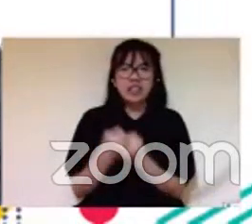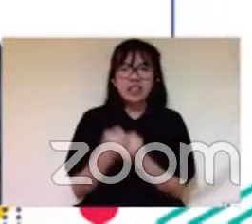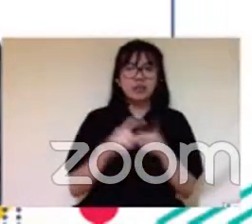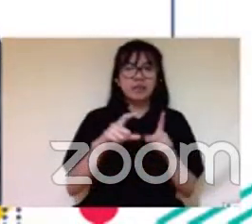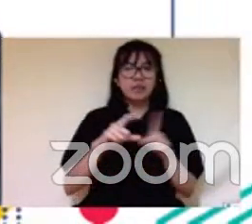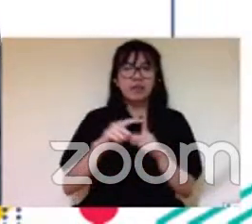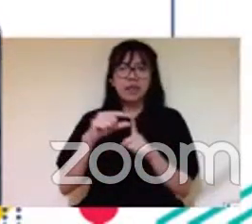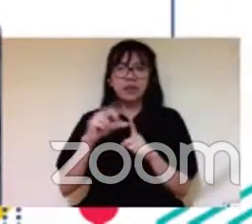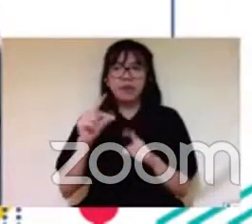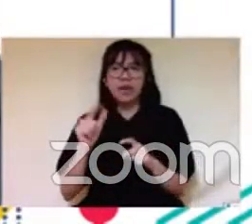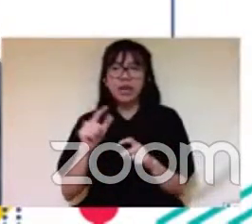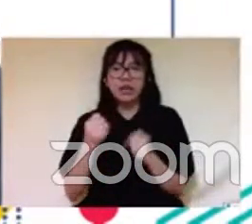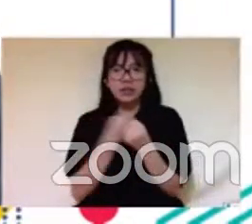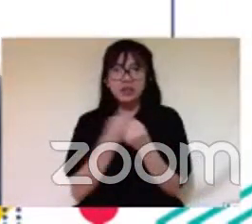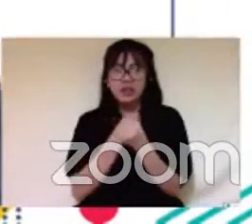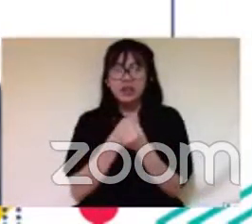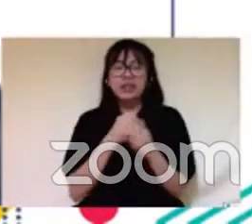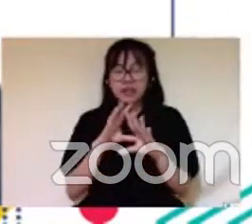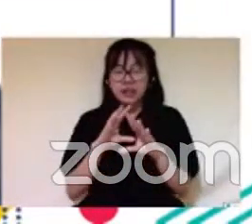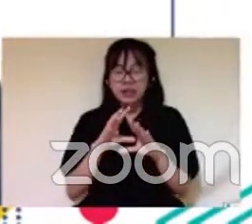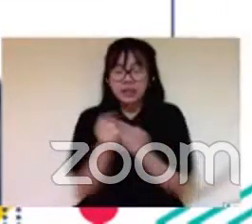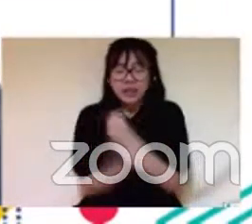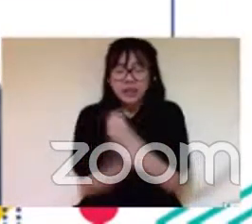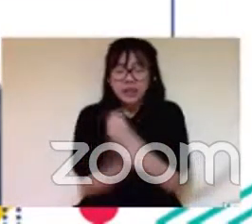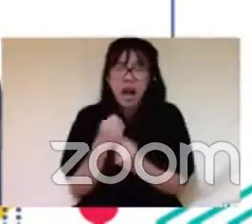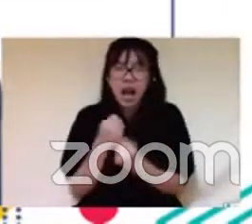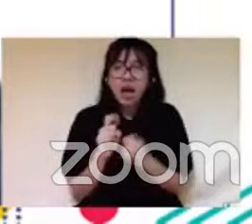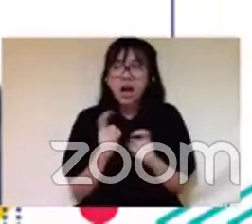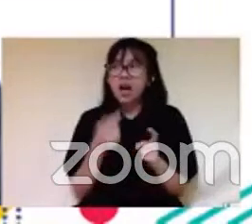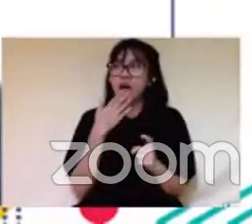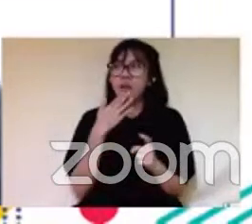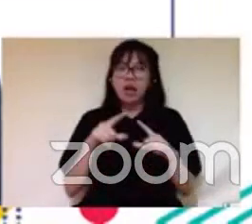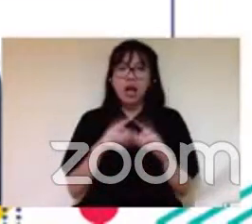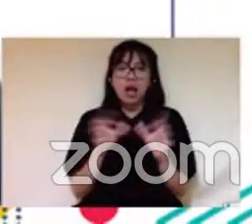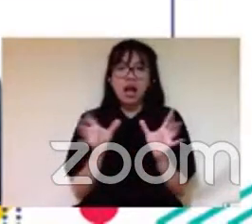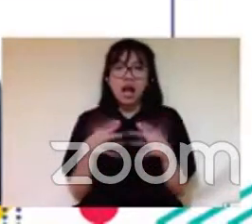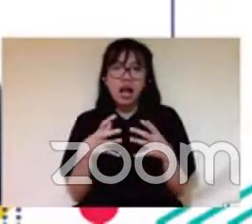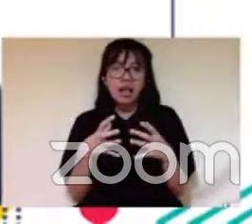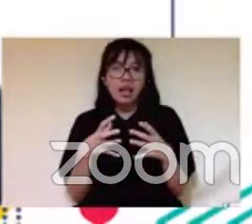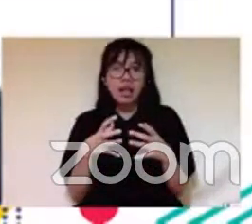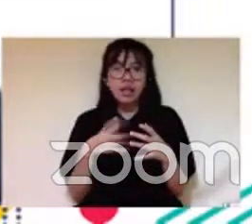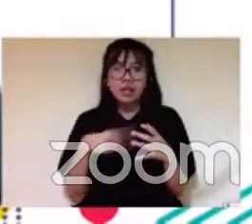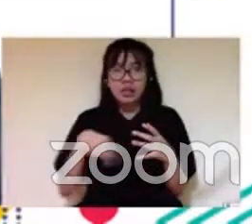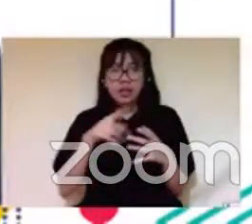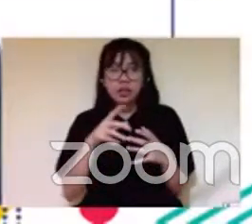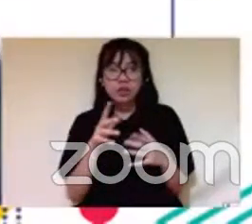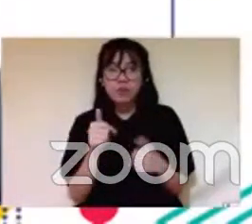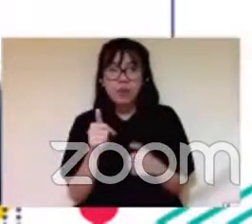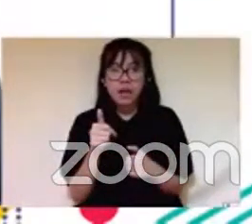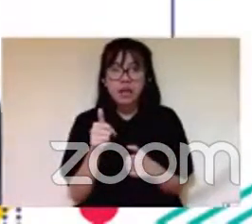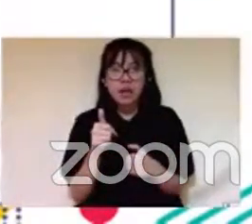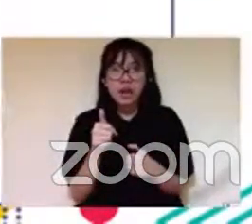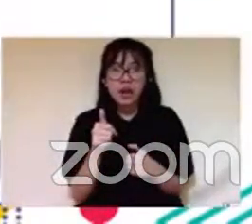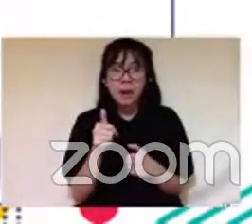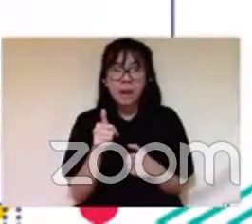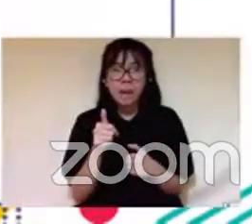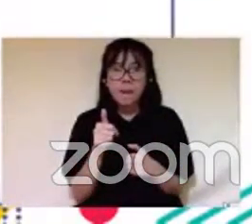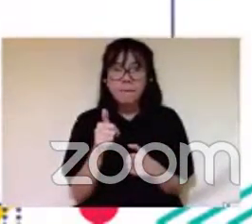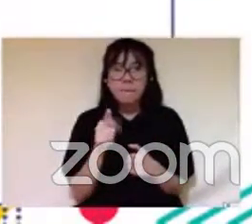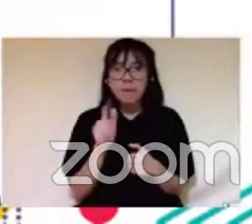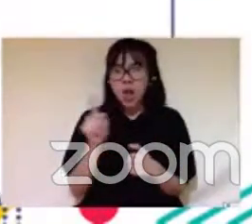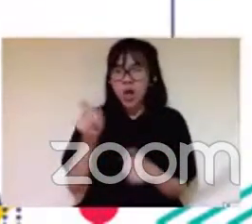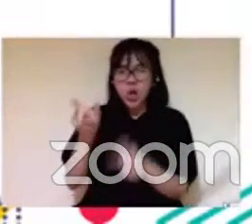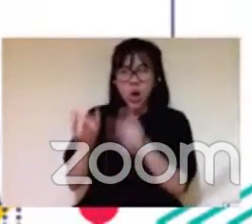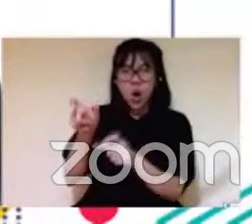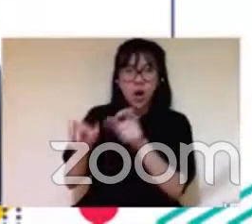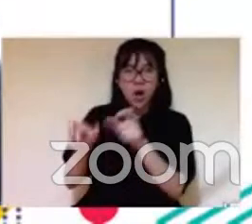sehingga kita punya alat kalau kita ingin membuat orang lain jera ketika melakukan fitnah sembarangan terhadap diri kita atau produk kita